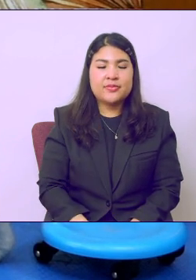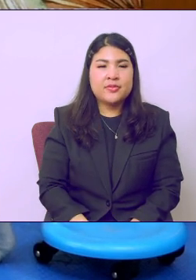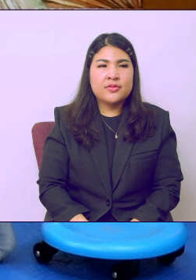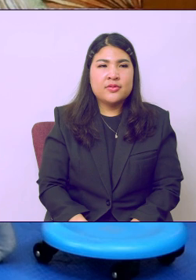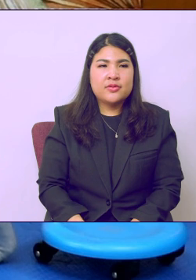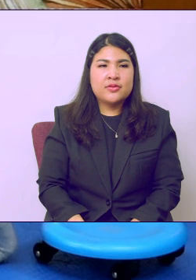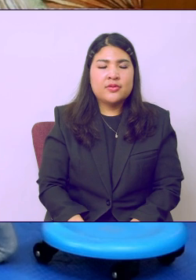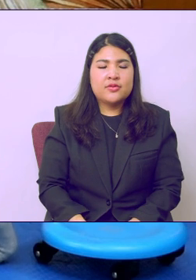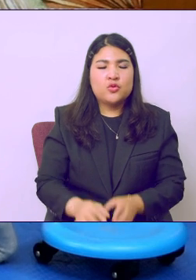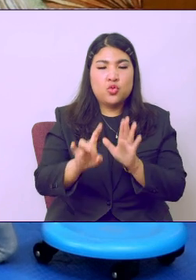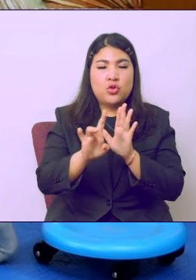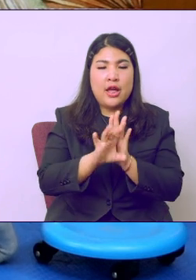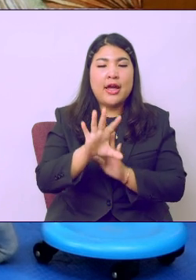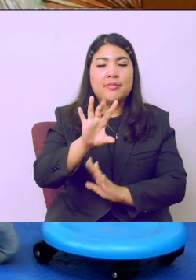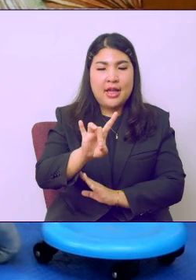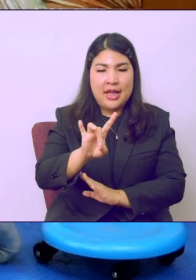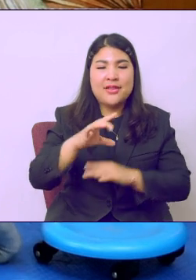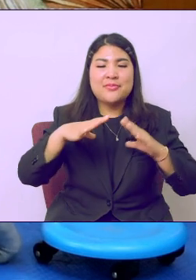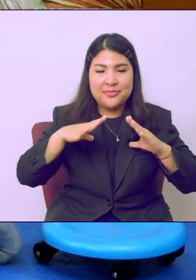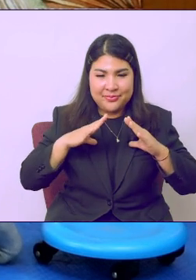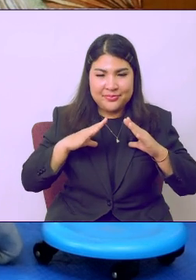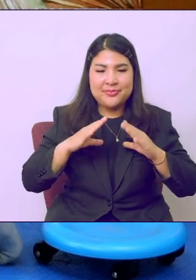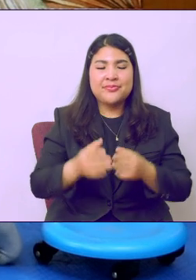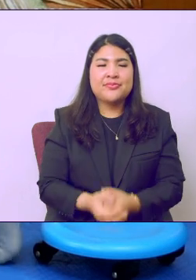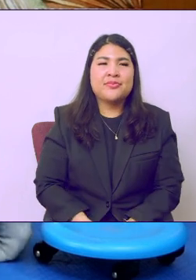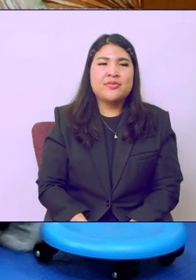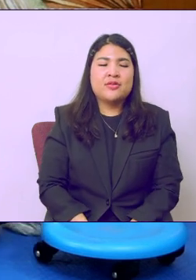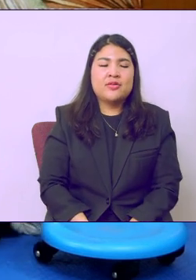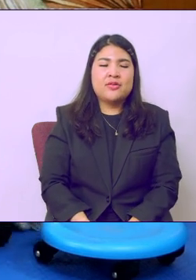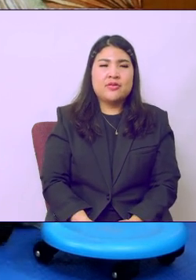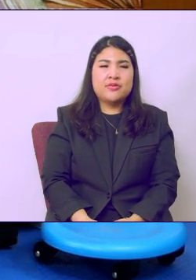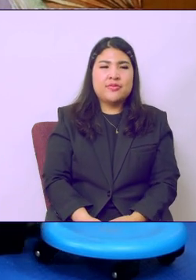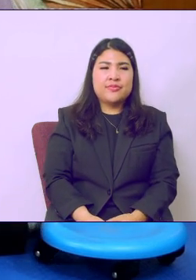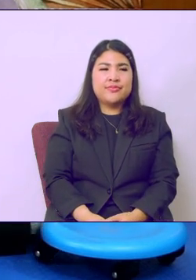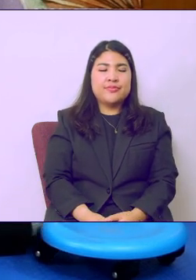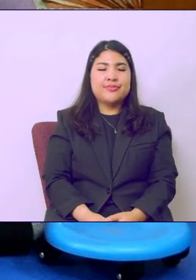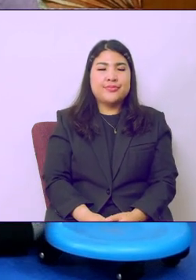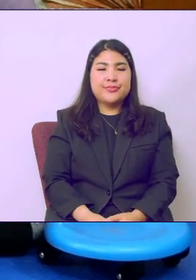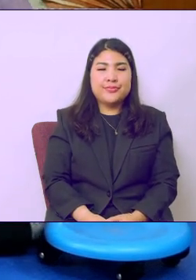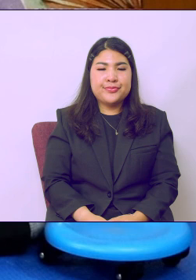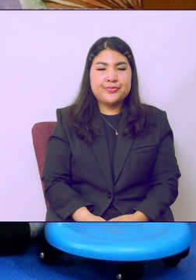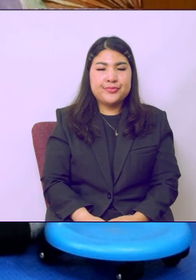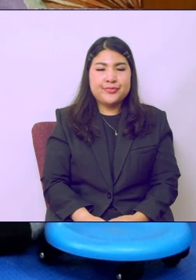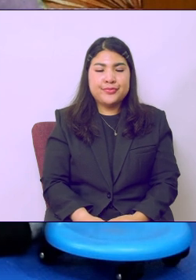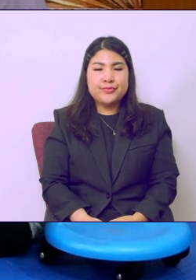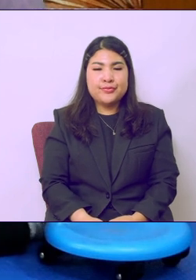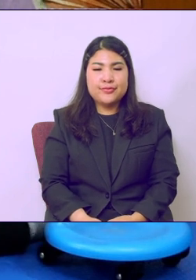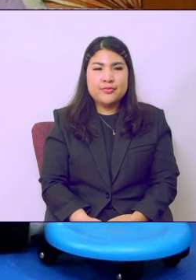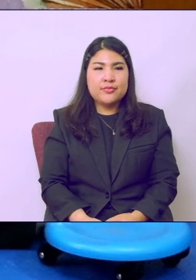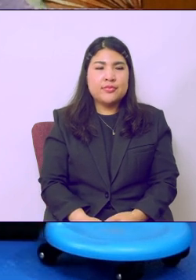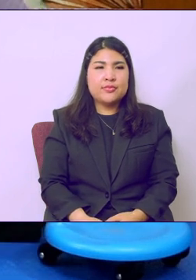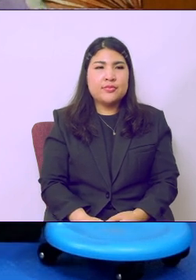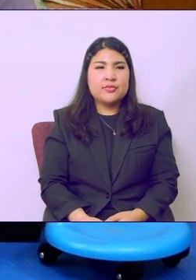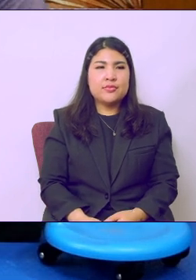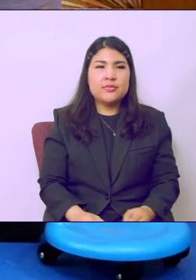สุดท้ายสุดท้าย8อ่ะเบรกครับอ่าเอาท่าที่สบายที่สุดให้น้องก่อนครับสบายมอ่า